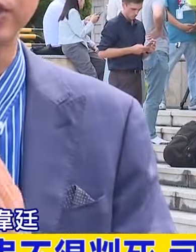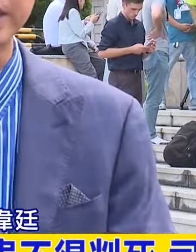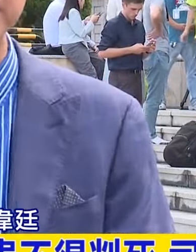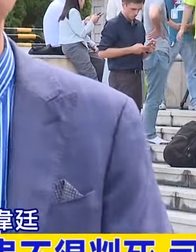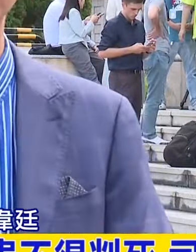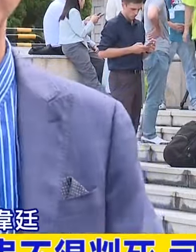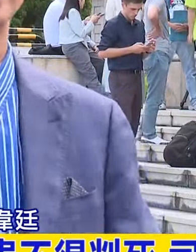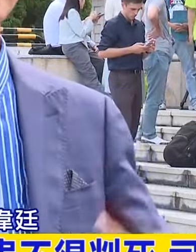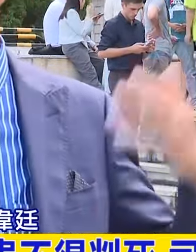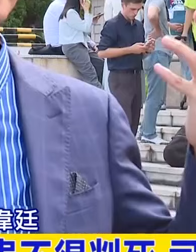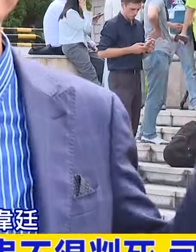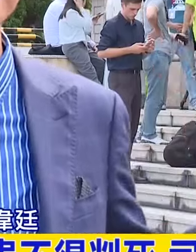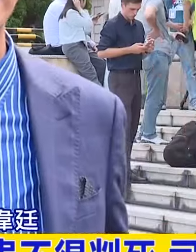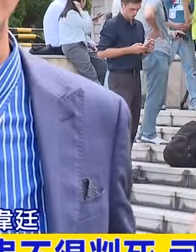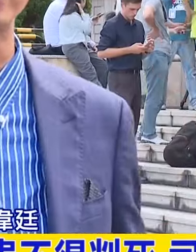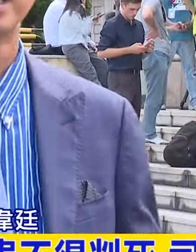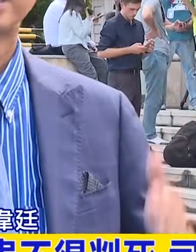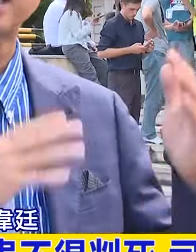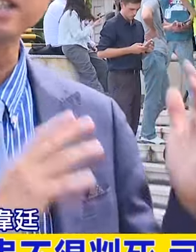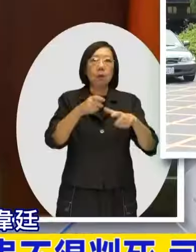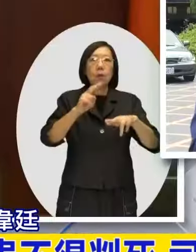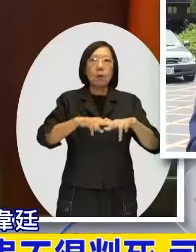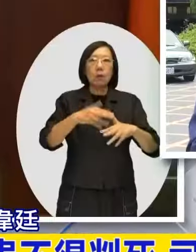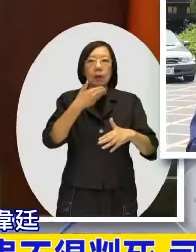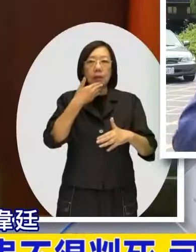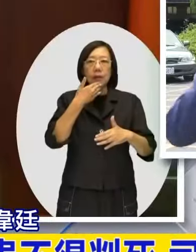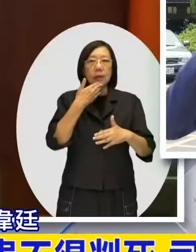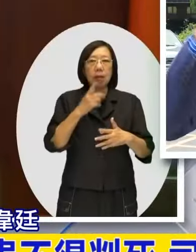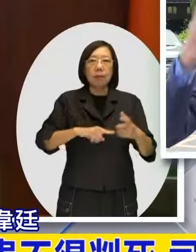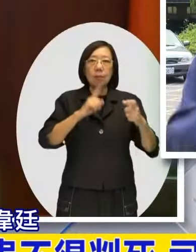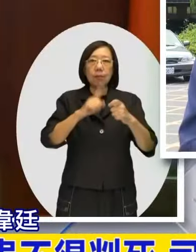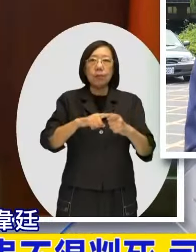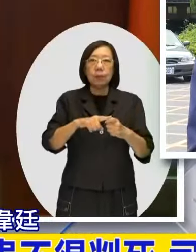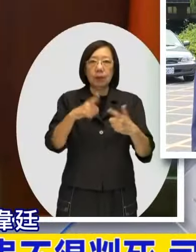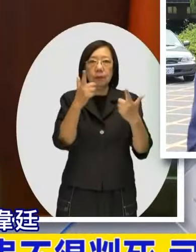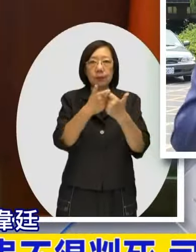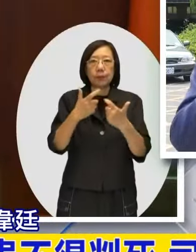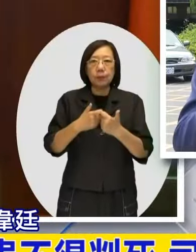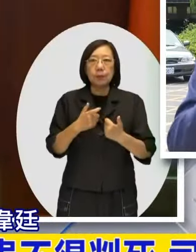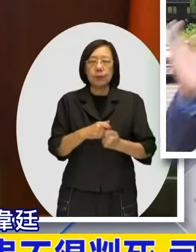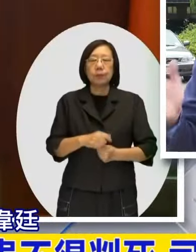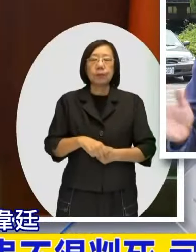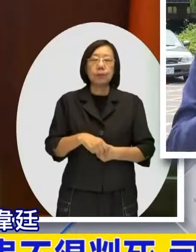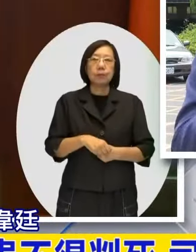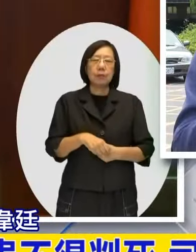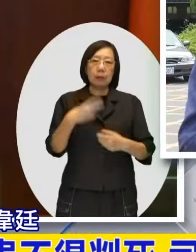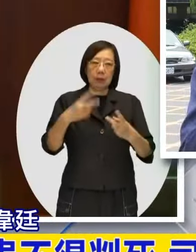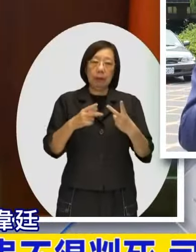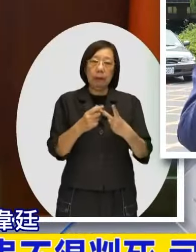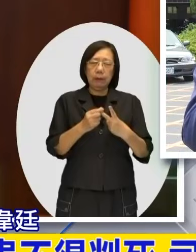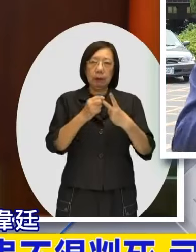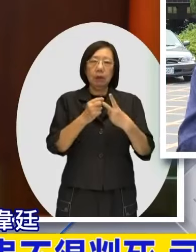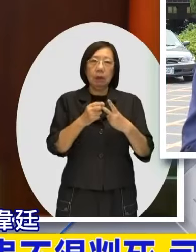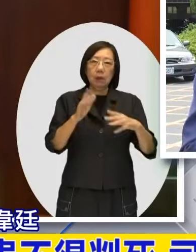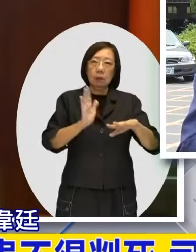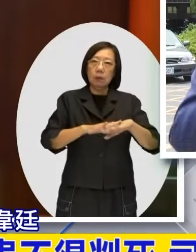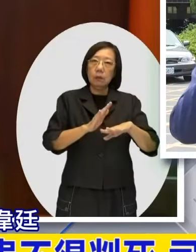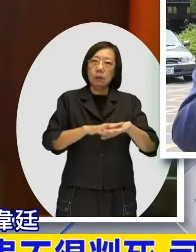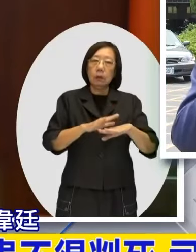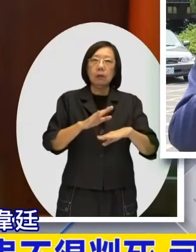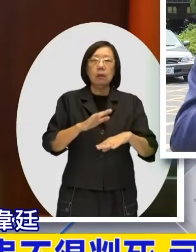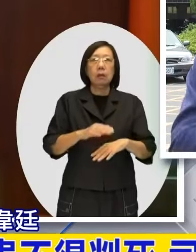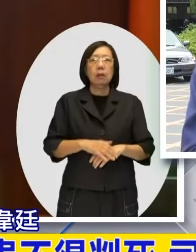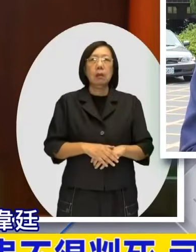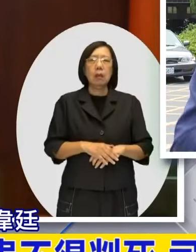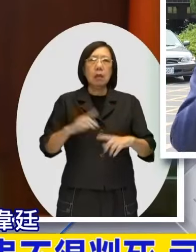是在执行这个阶段，他本来精神好好的，可是被关进去以后开始精神出现障碍，连执行我们都要考虑，在执行的当下